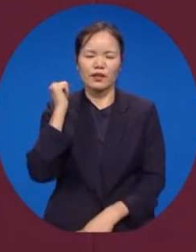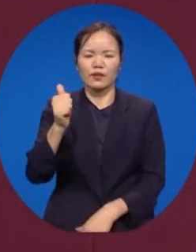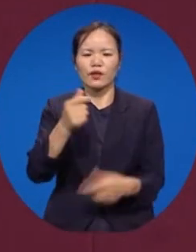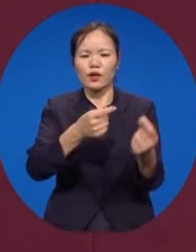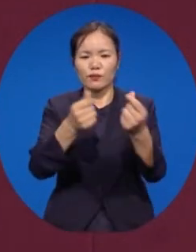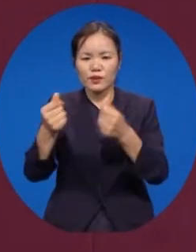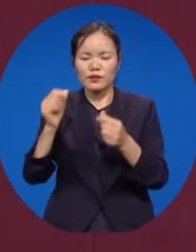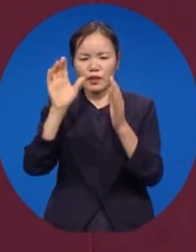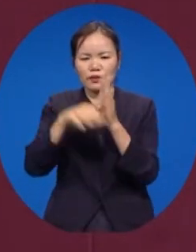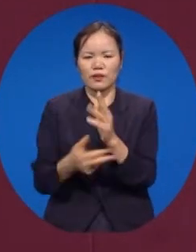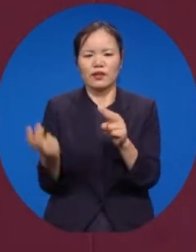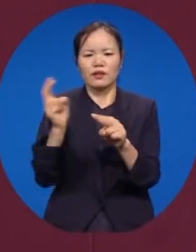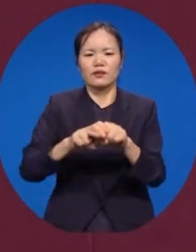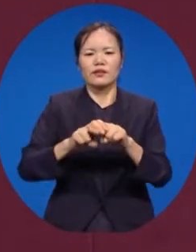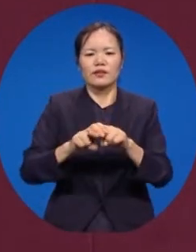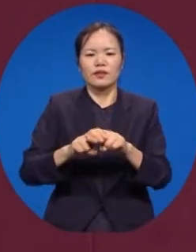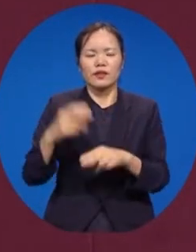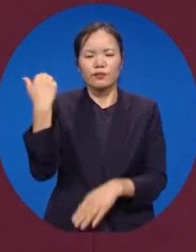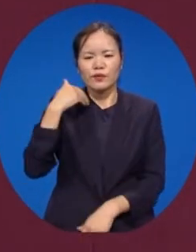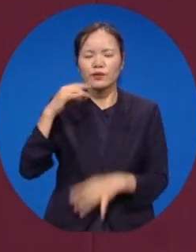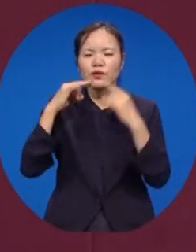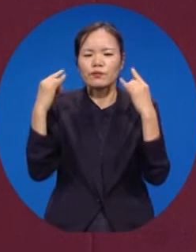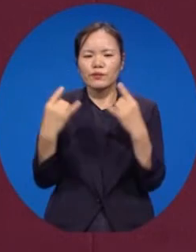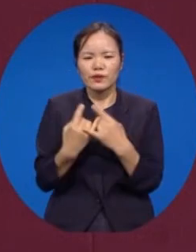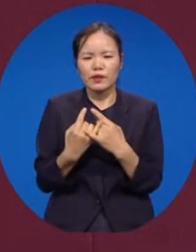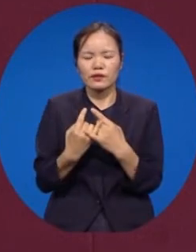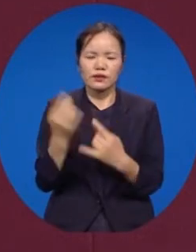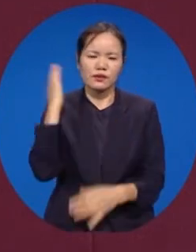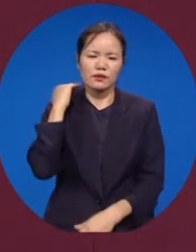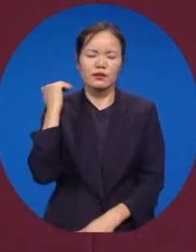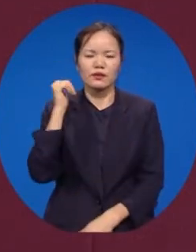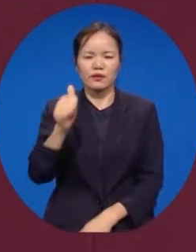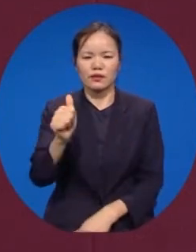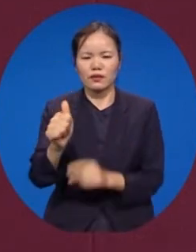비슷한 시기에 취임한 프랑스 마크롱 대통령은